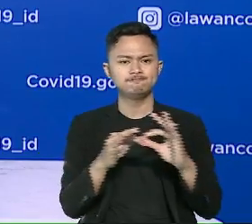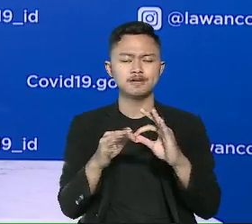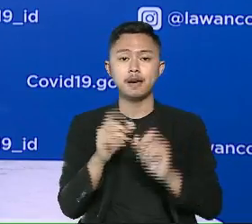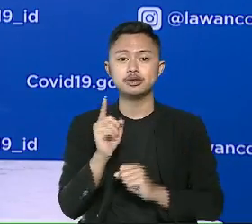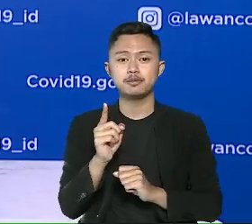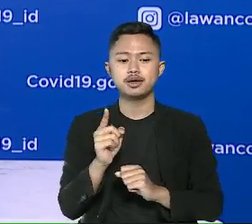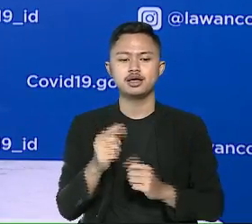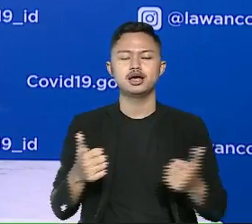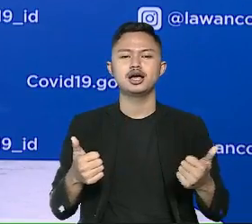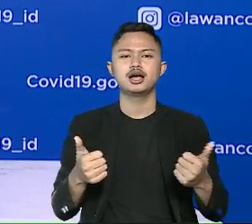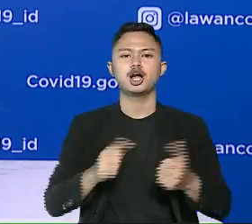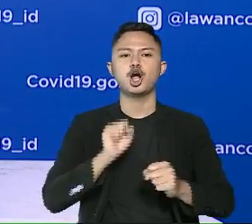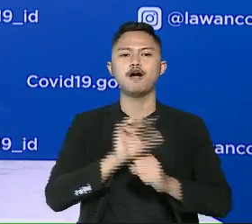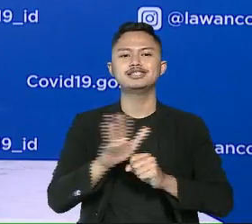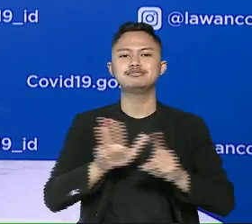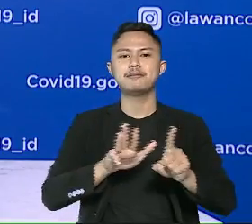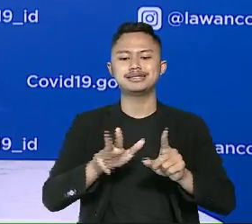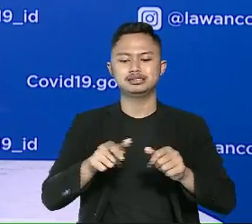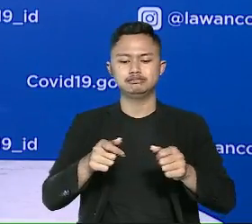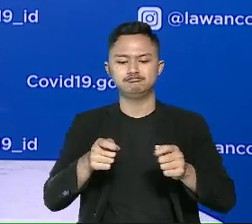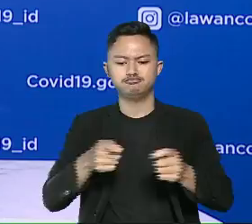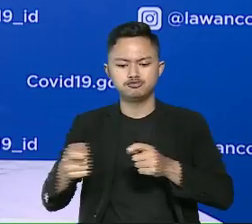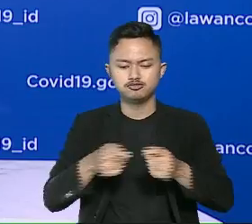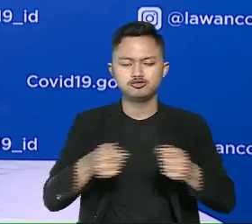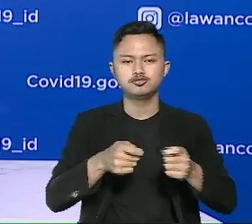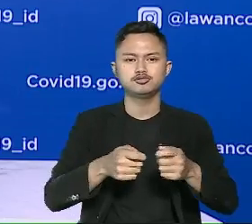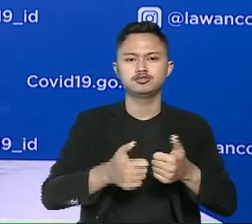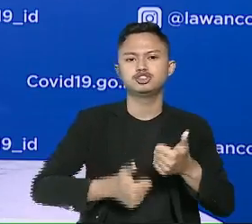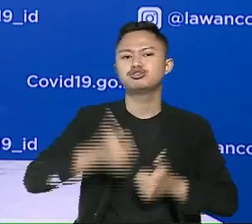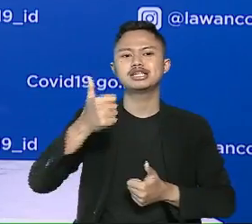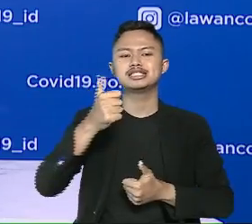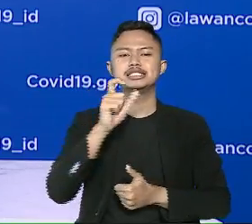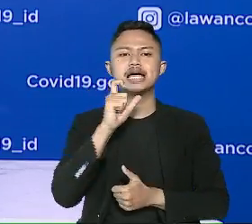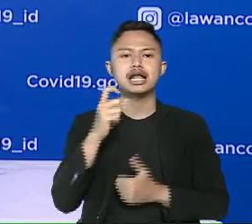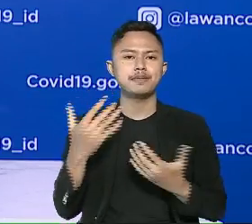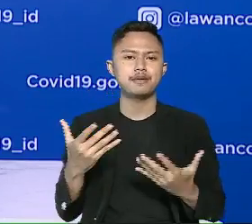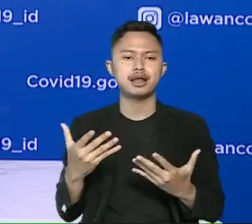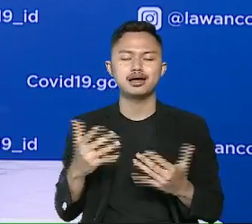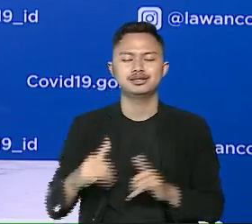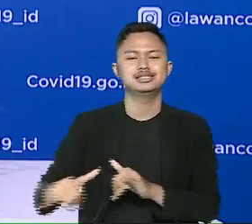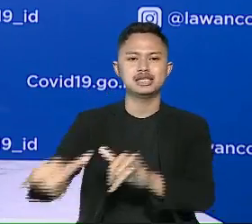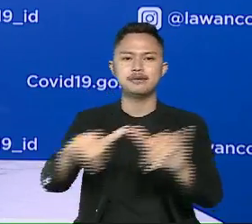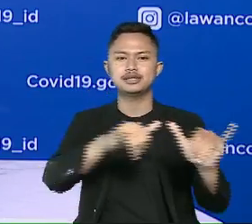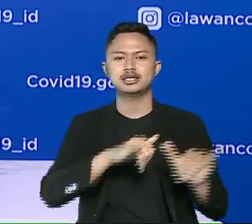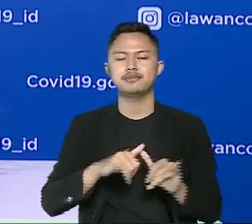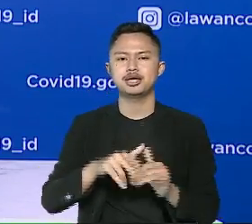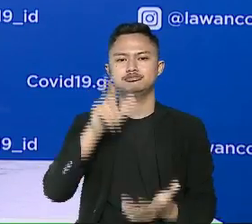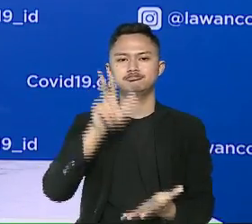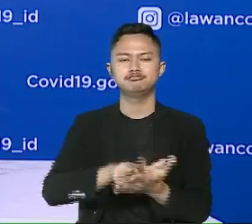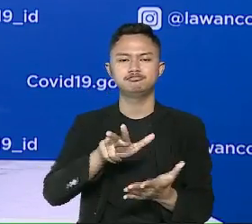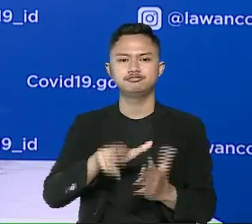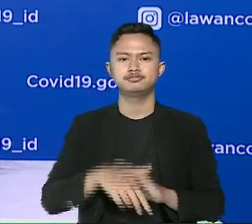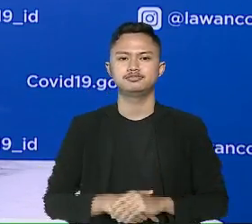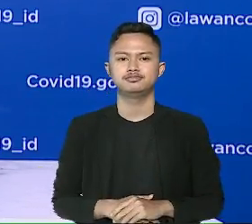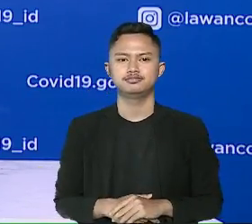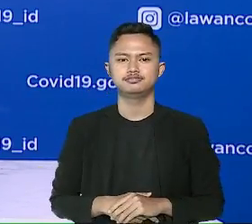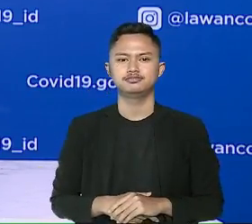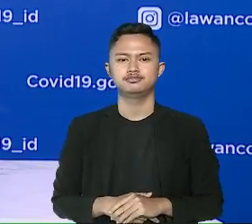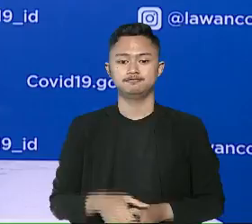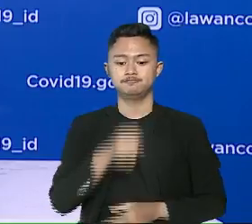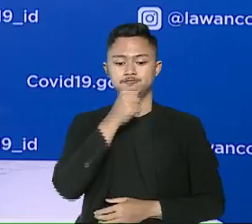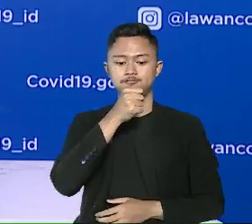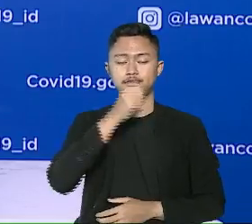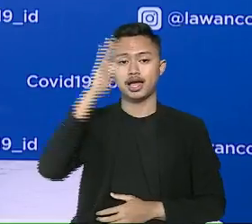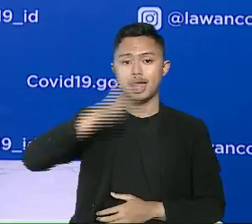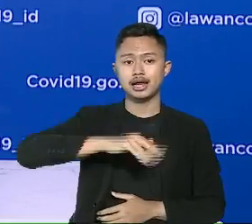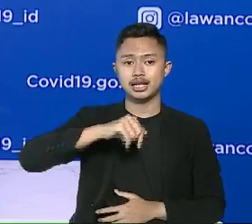karena kesuksesan pengendalian COVID-19 ditentukan oleh kita semuanya. Sebelum menutup konferensi pers hari